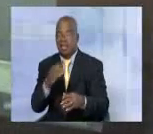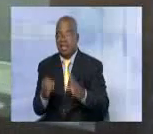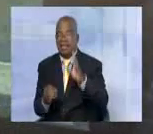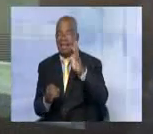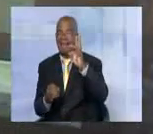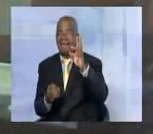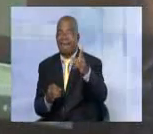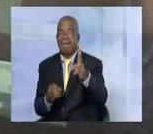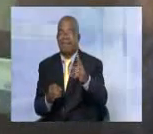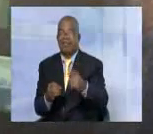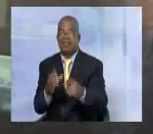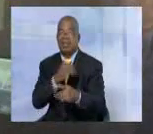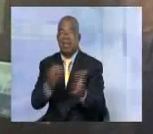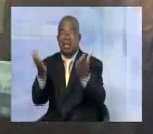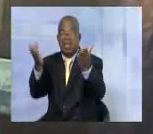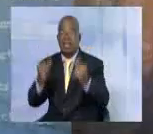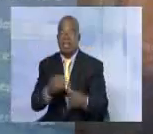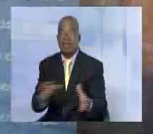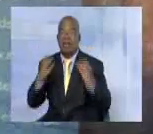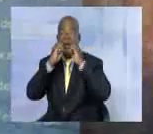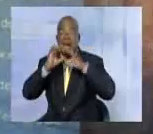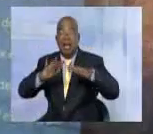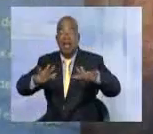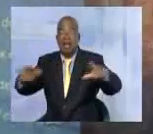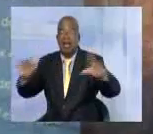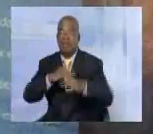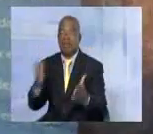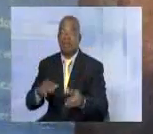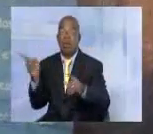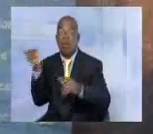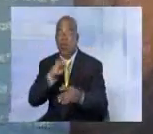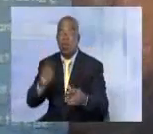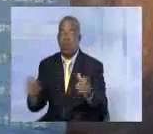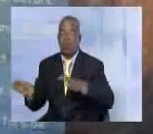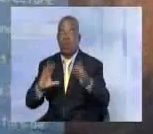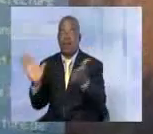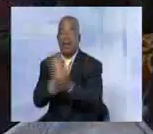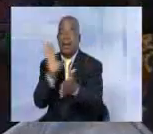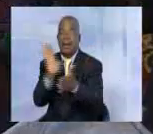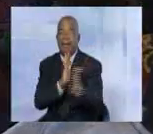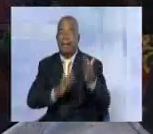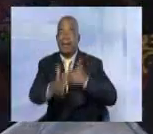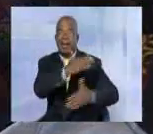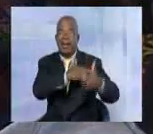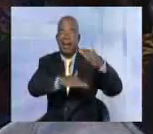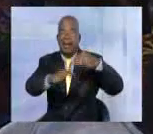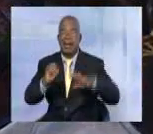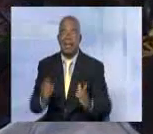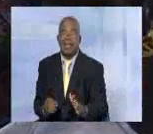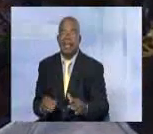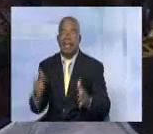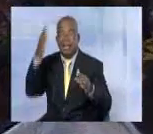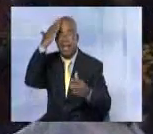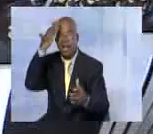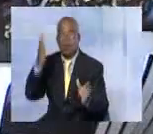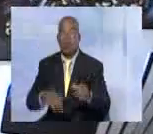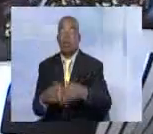aussi informatiser l'état civil pour mieux satisfaire les usagers et renforcer les capacités du personnel de